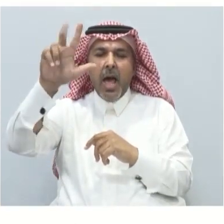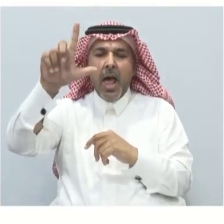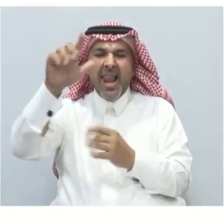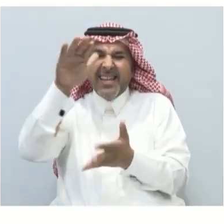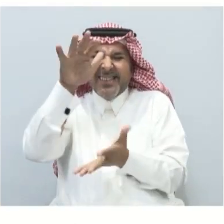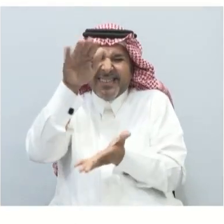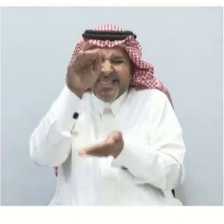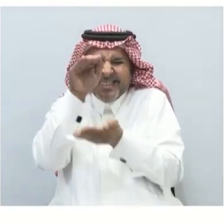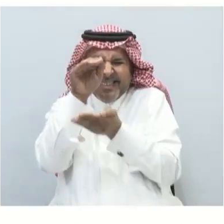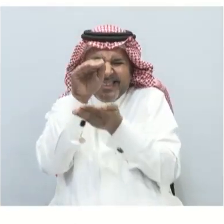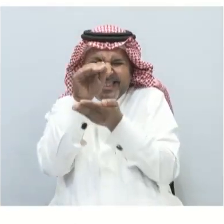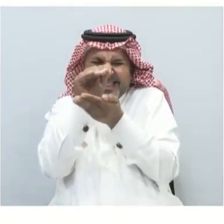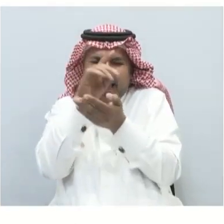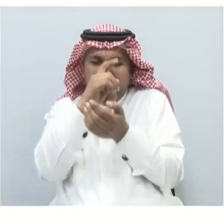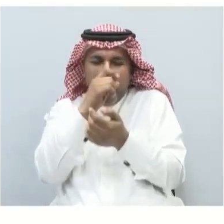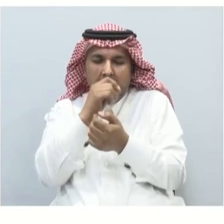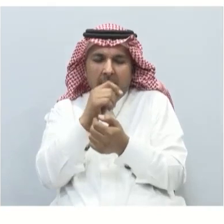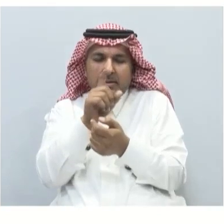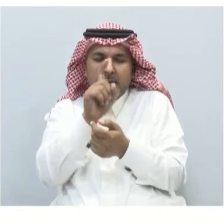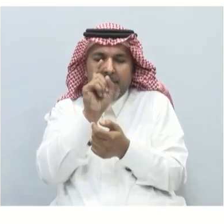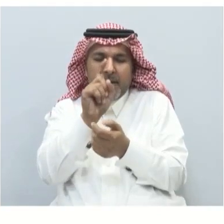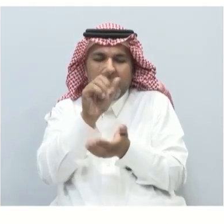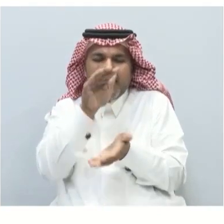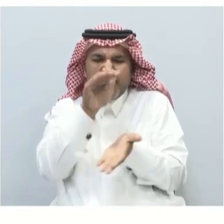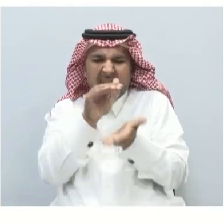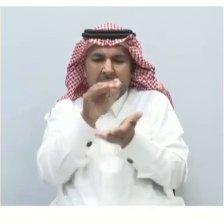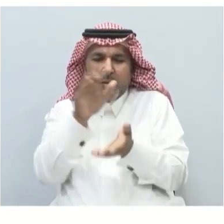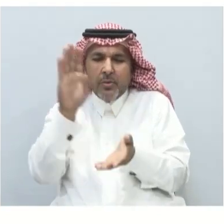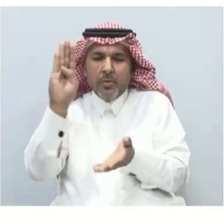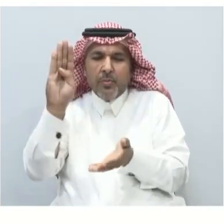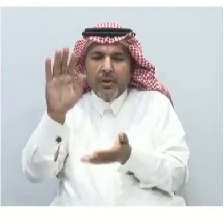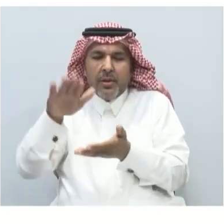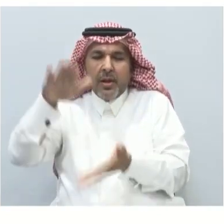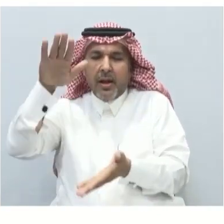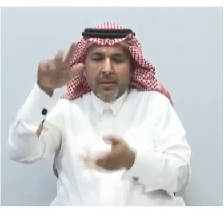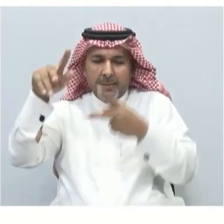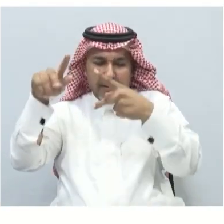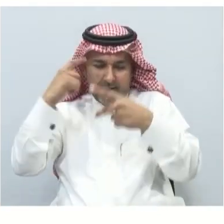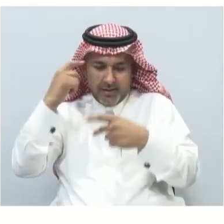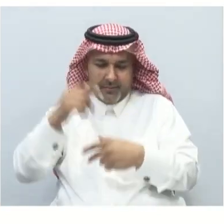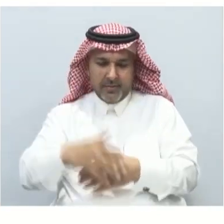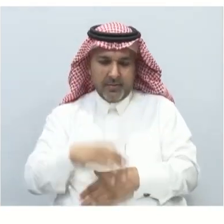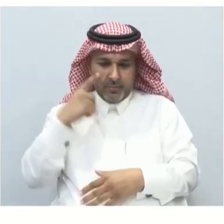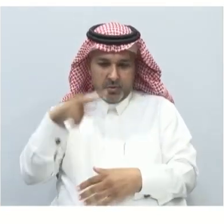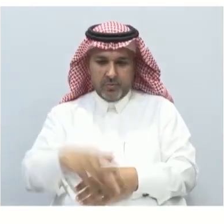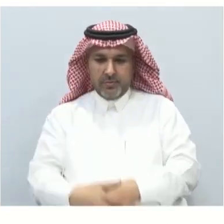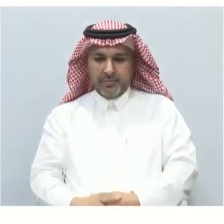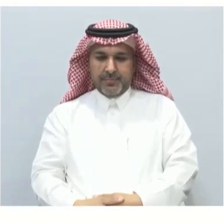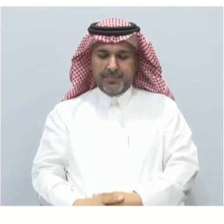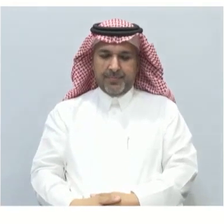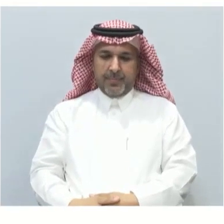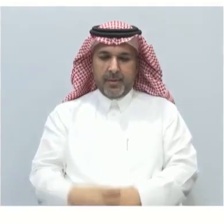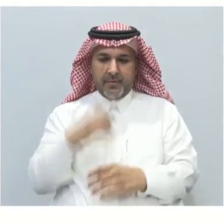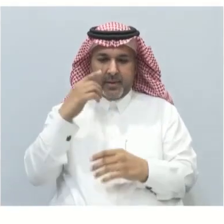نفس الفكره السابقه بس نبغى نوحد الاسس ال 16 وال8 كلهم من قوى العدد 2 فال 16 هي عباره عن